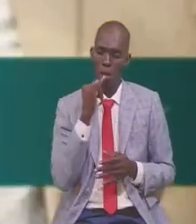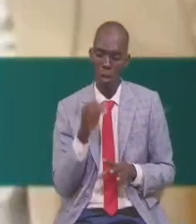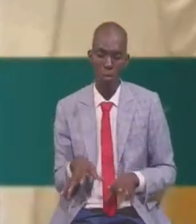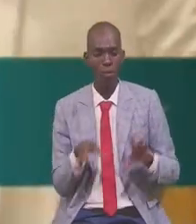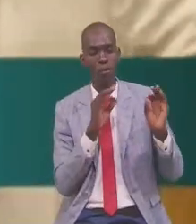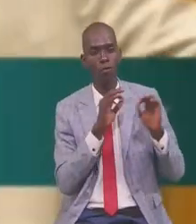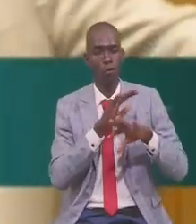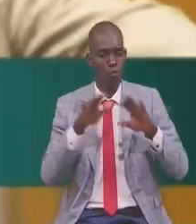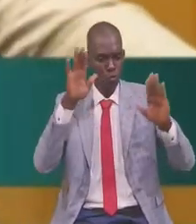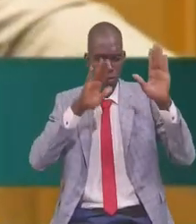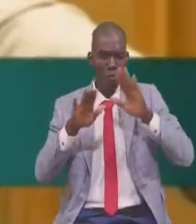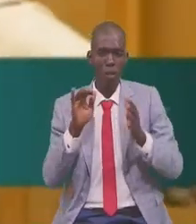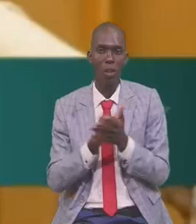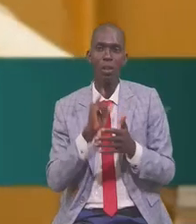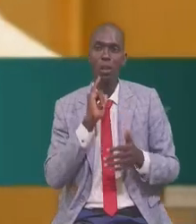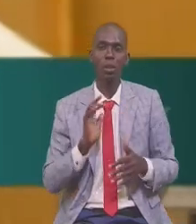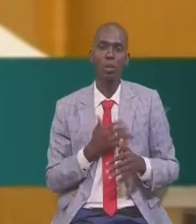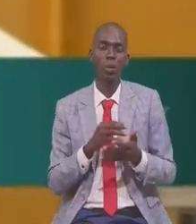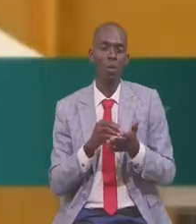c'est notre appel, nous le ferons.